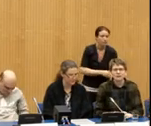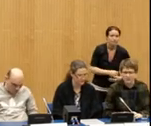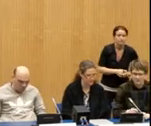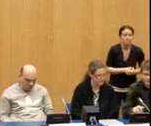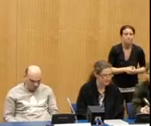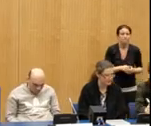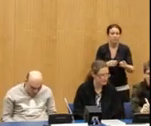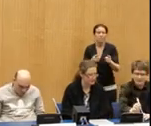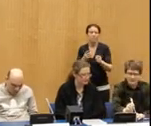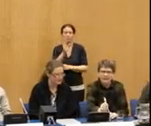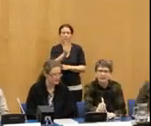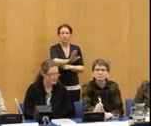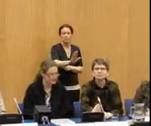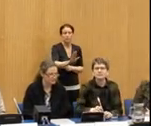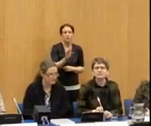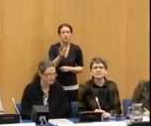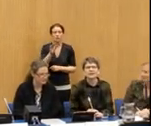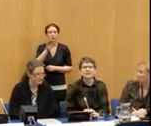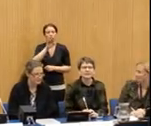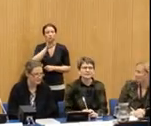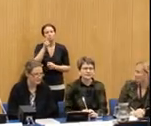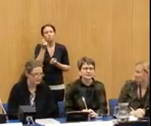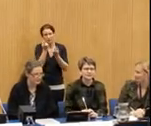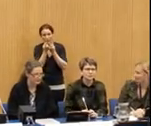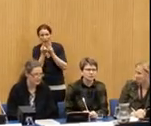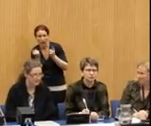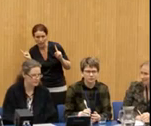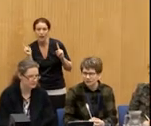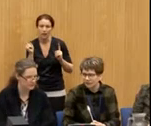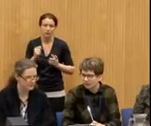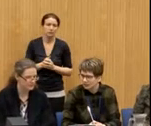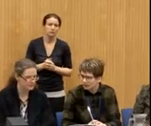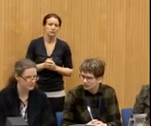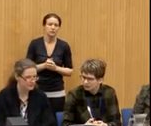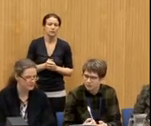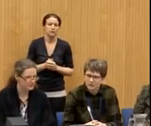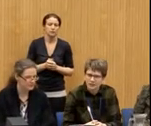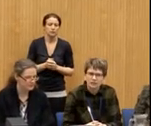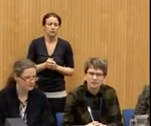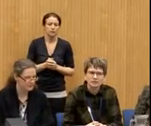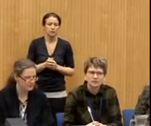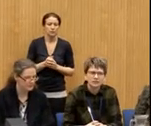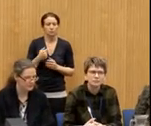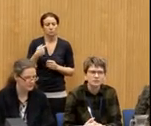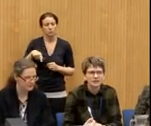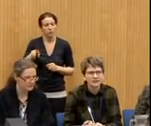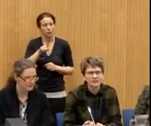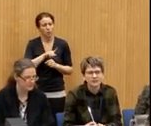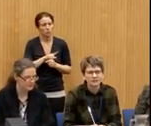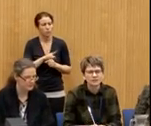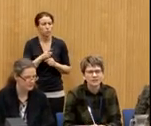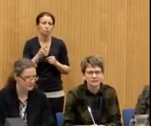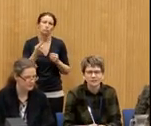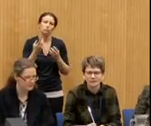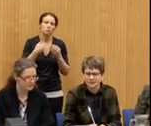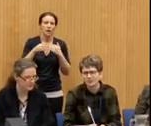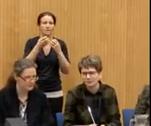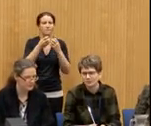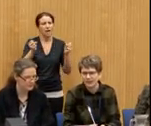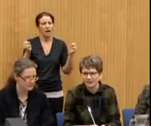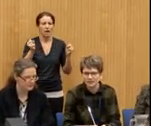Also bei uns ist das eher ein bisschen anders, dass nämlich unsere Lebensreihe, also heißt